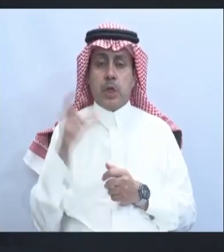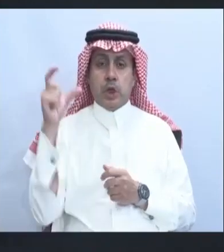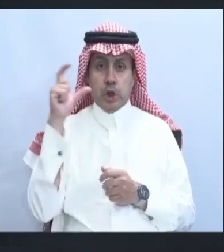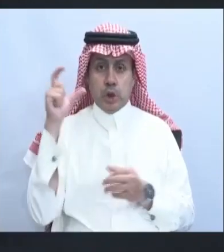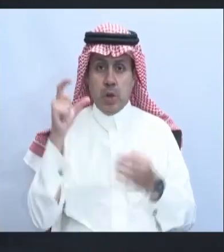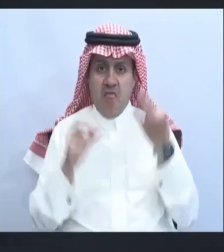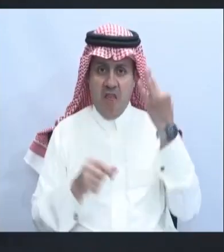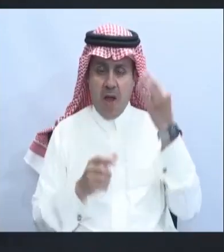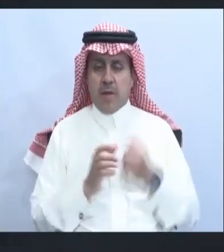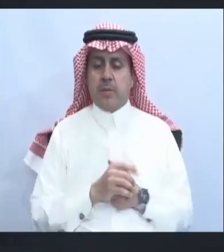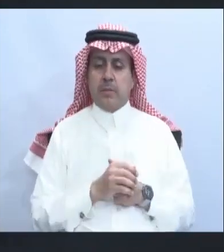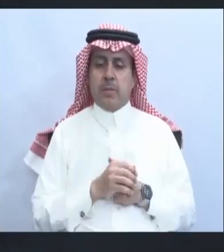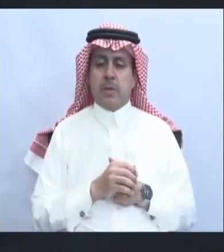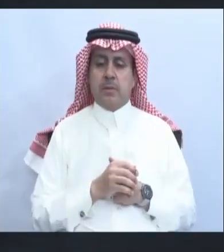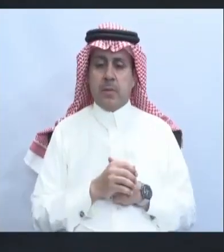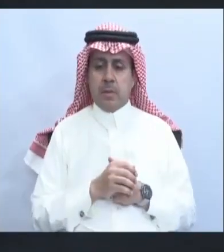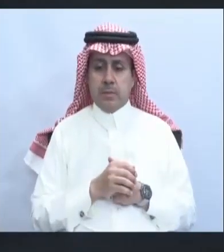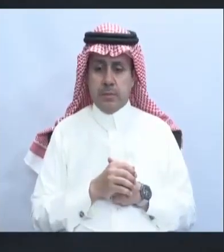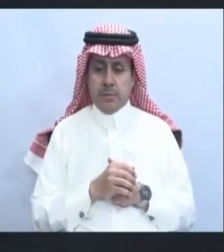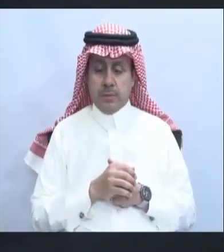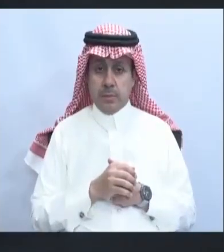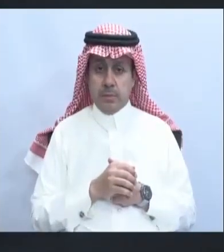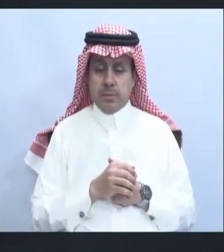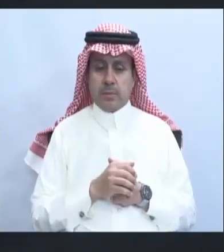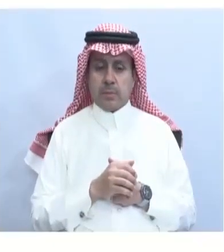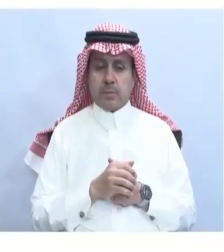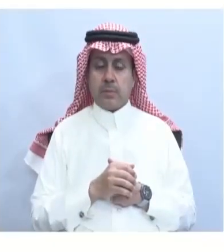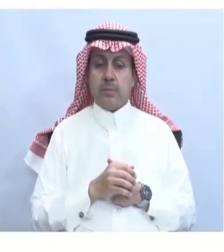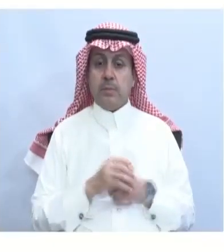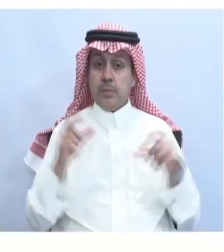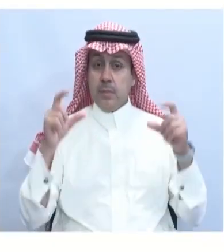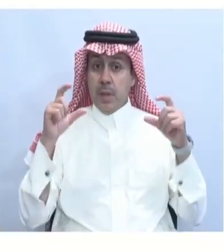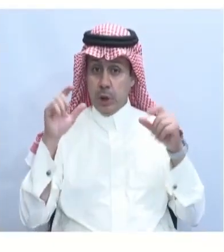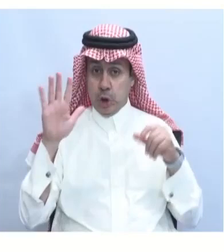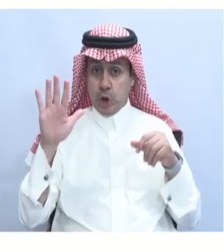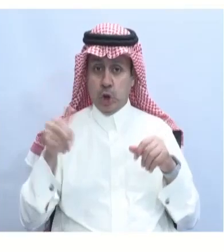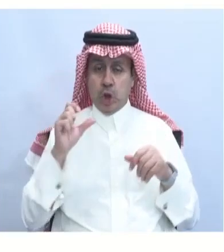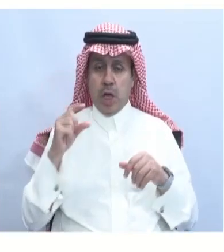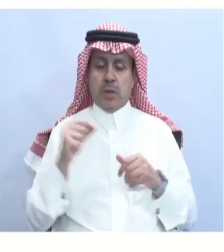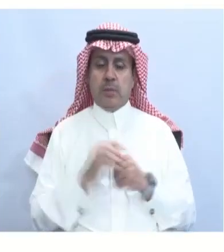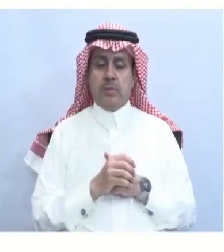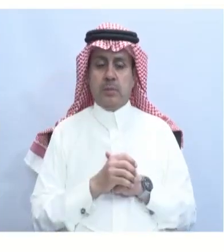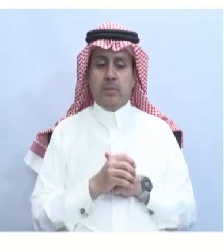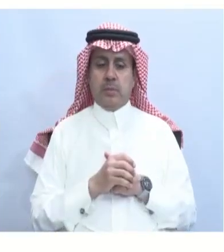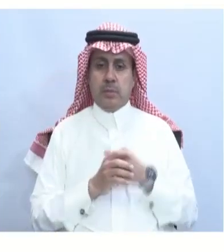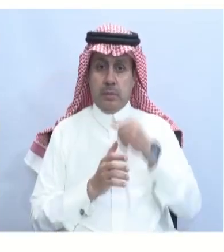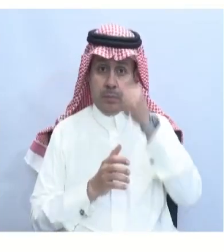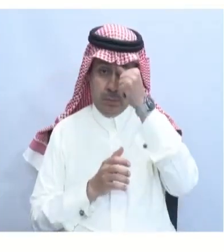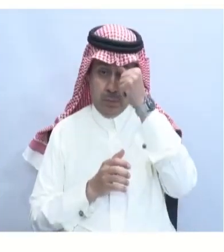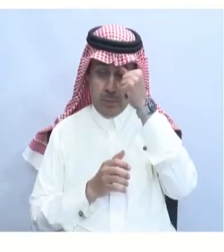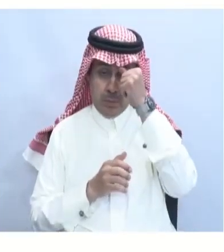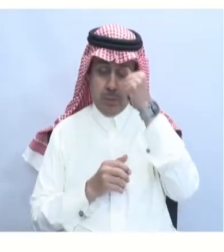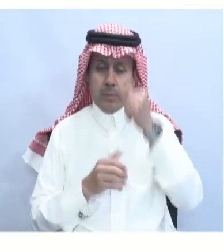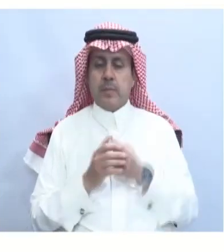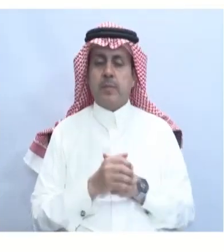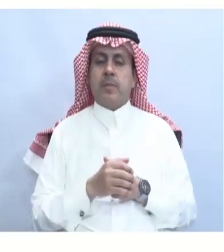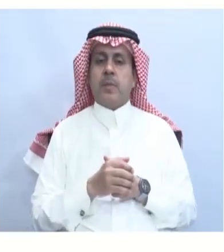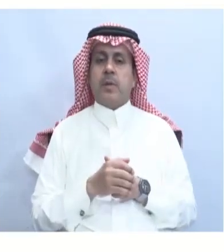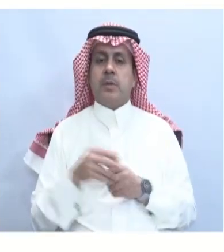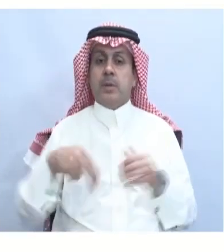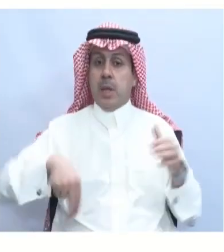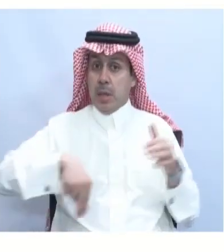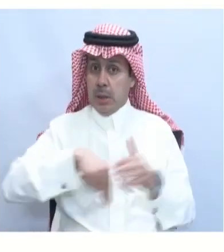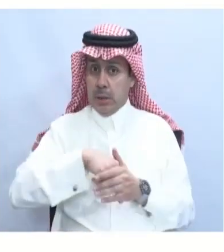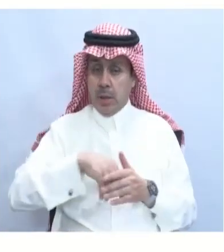ثلاثه اشهر ثلاثه والشاهد من الايات التي معنا قول الله تعالى فعدتهن ثلاثه